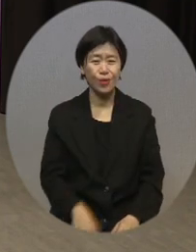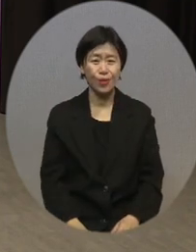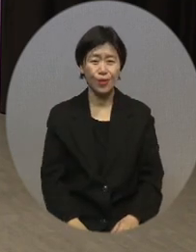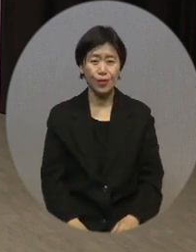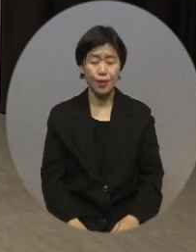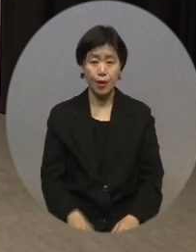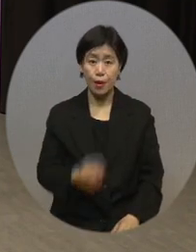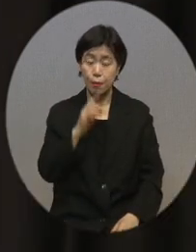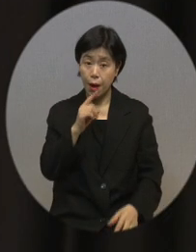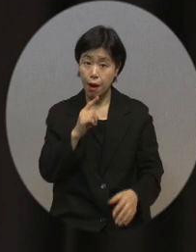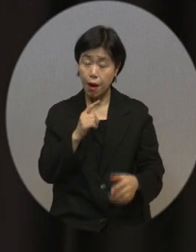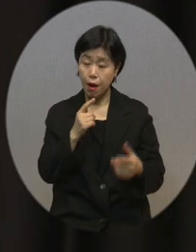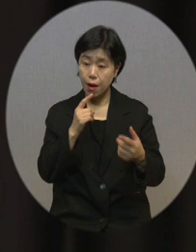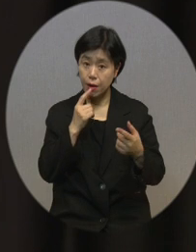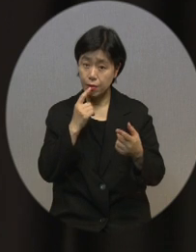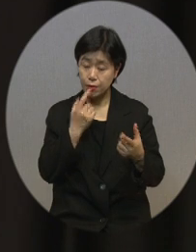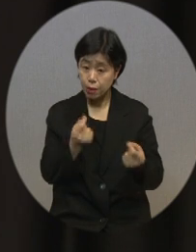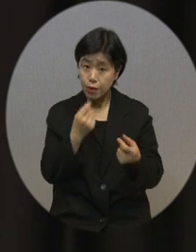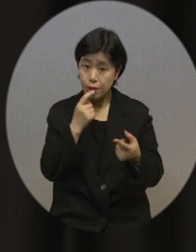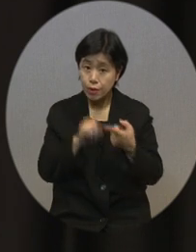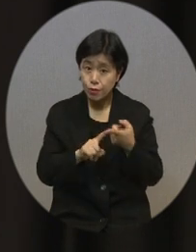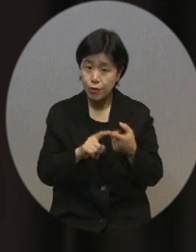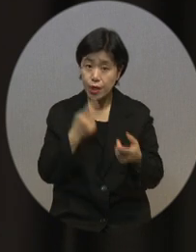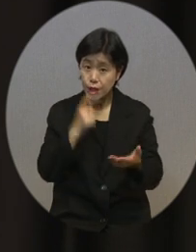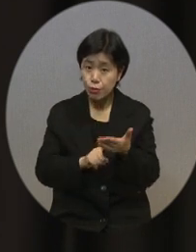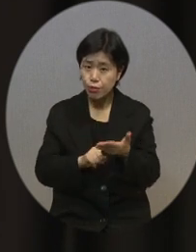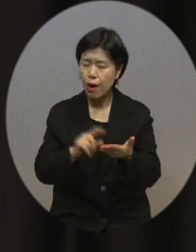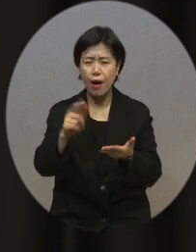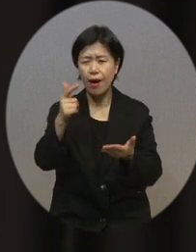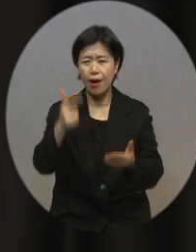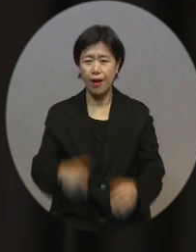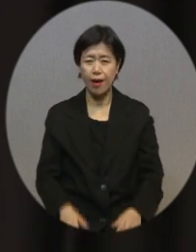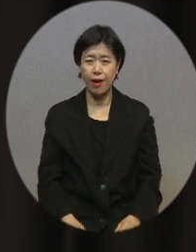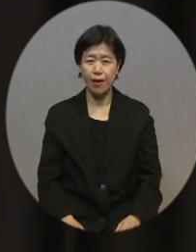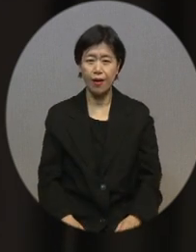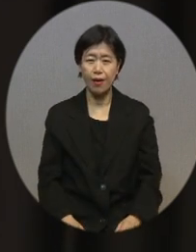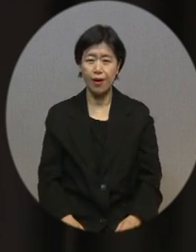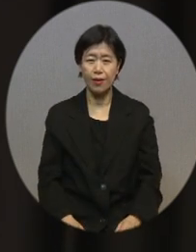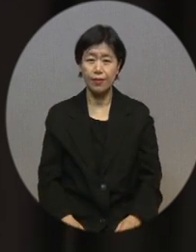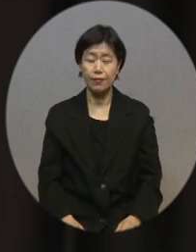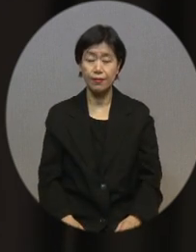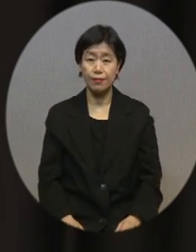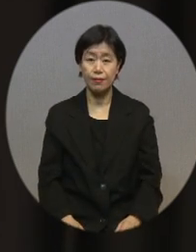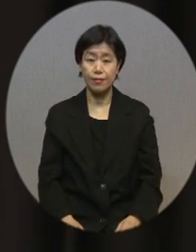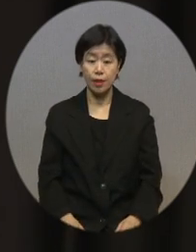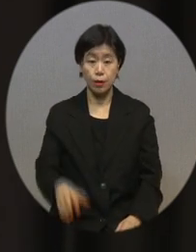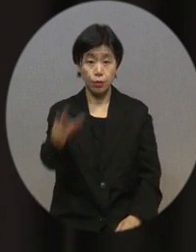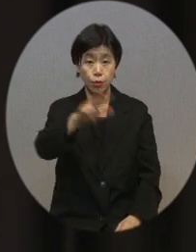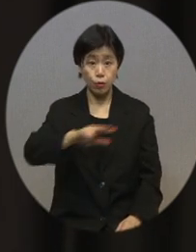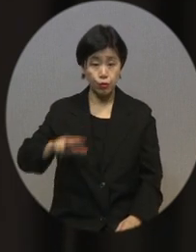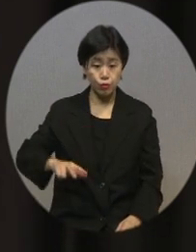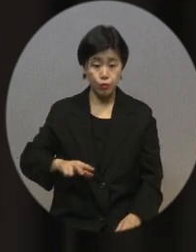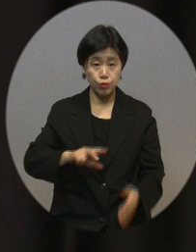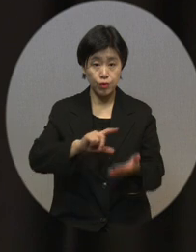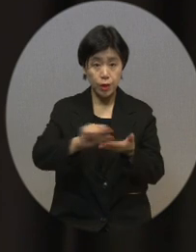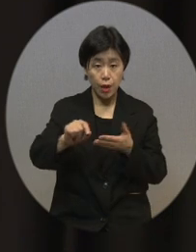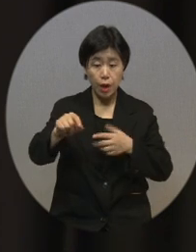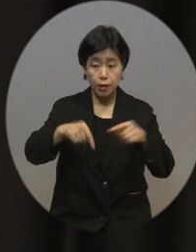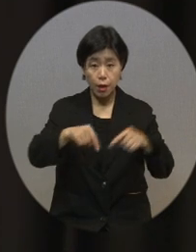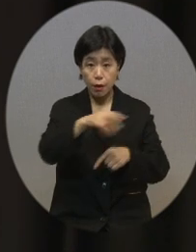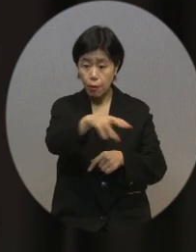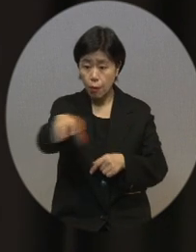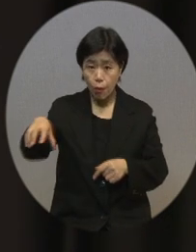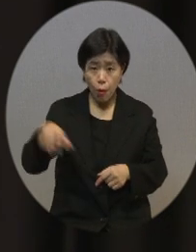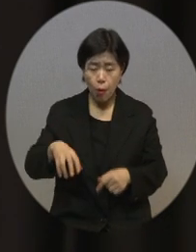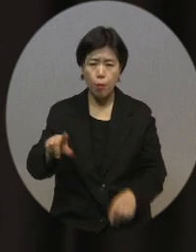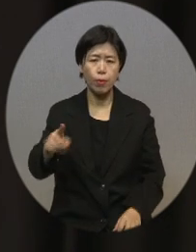일이 아니에요. 예. 제가 알기로는 근 160개에 달하는 지자체인데 그 가운데서